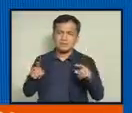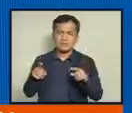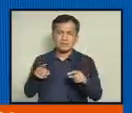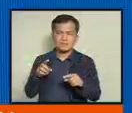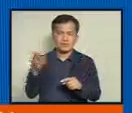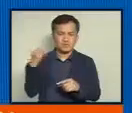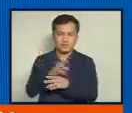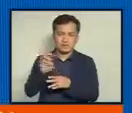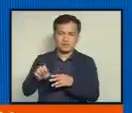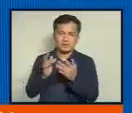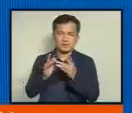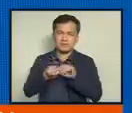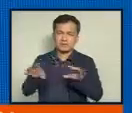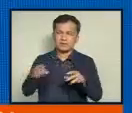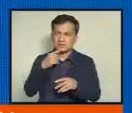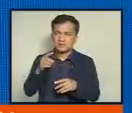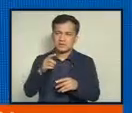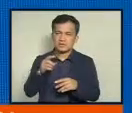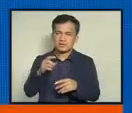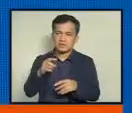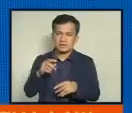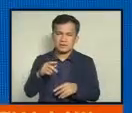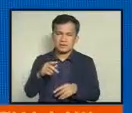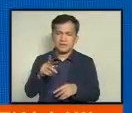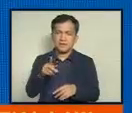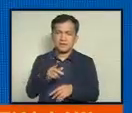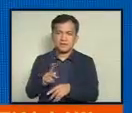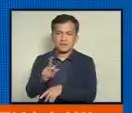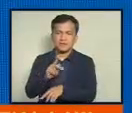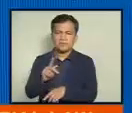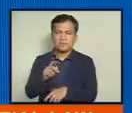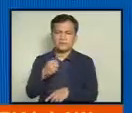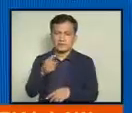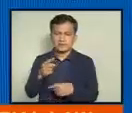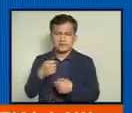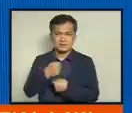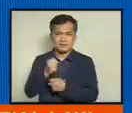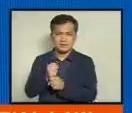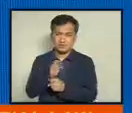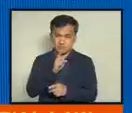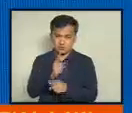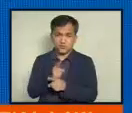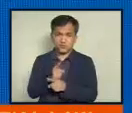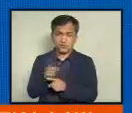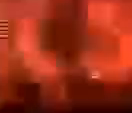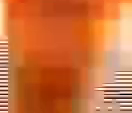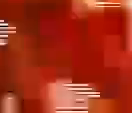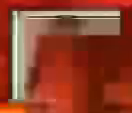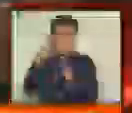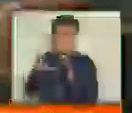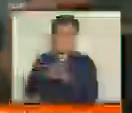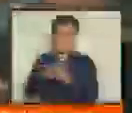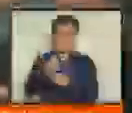naman ng palasyo, totoo ang mga litrato at ginawa lamang itong collage. Maksyon si Ria Fernandez.